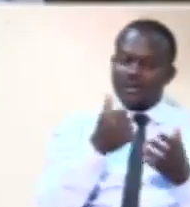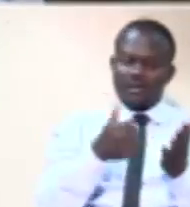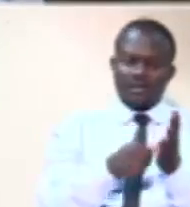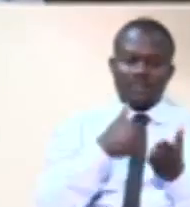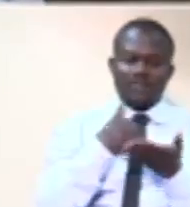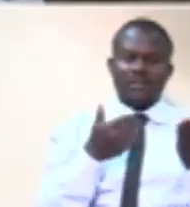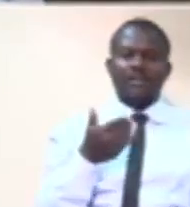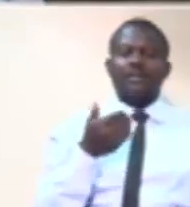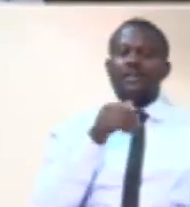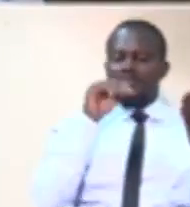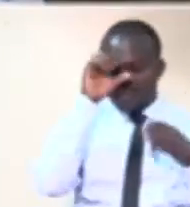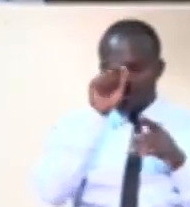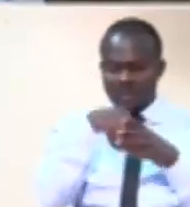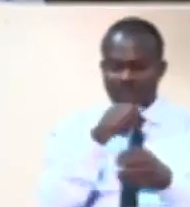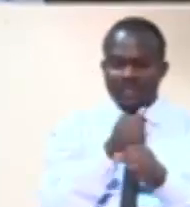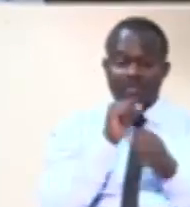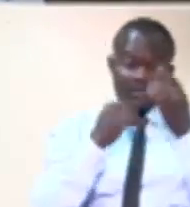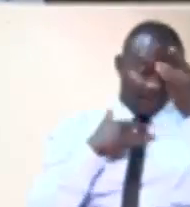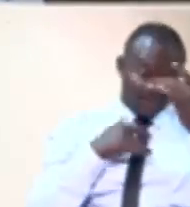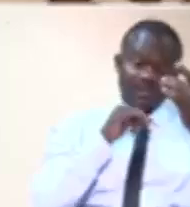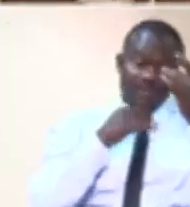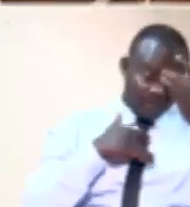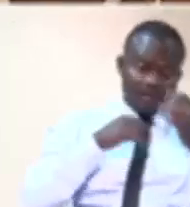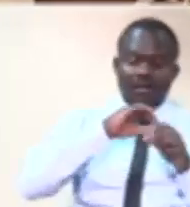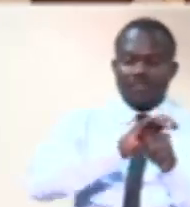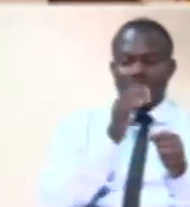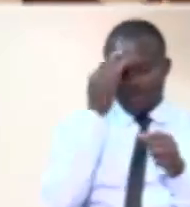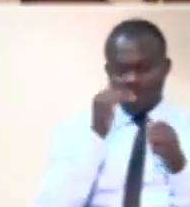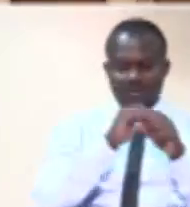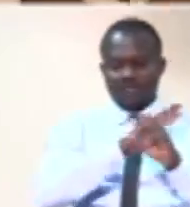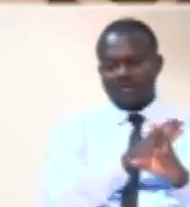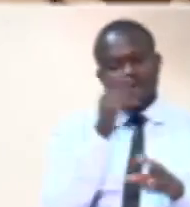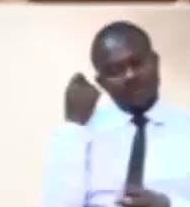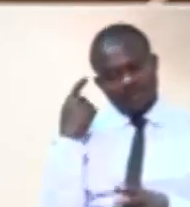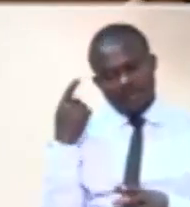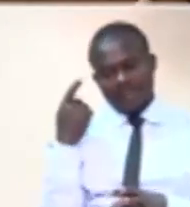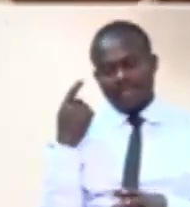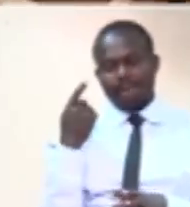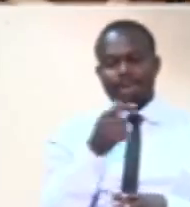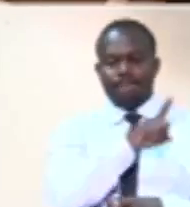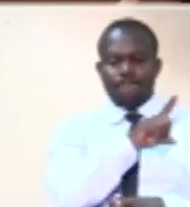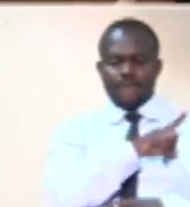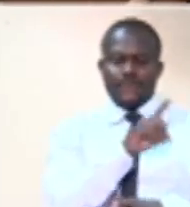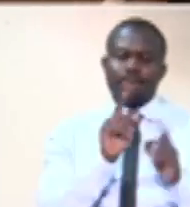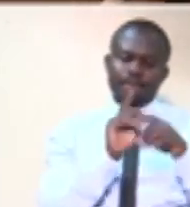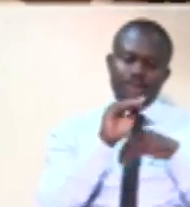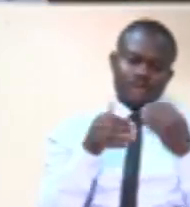sindasiba akazi, ntabwo ndarwara, ahubwo sindarwara na COVID kubera ko nakingiwe. Yewe nibaza ko ni amahirwe ya buri muntu